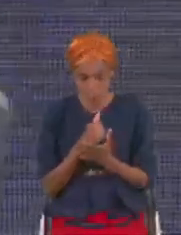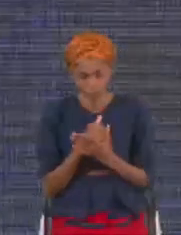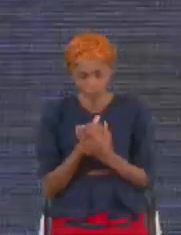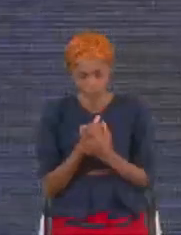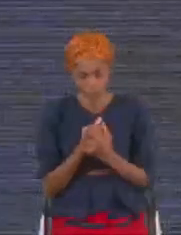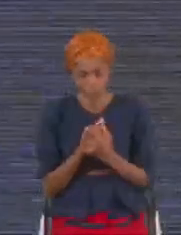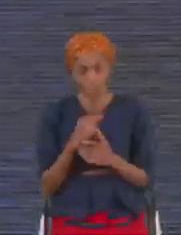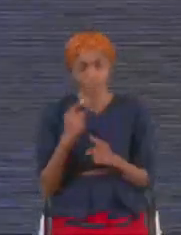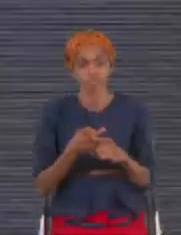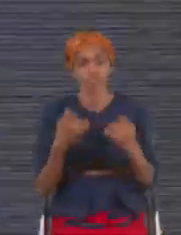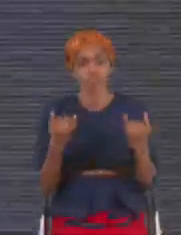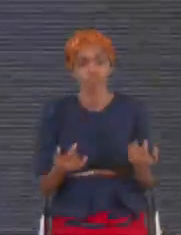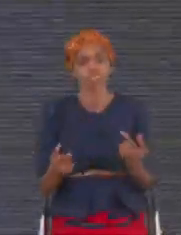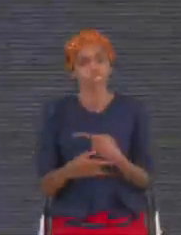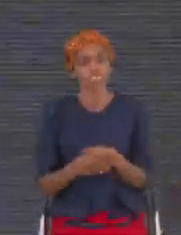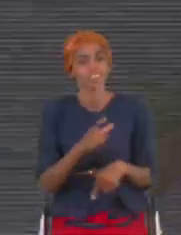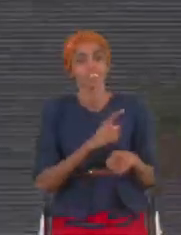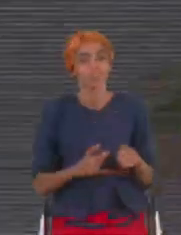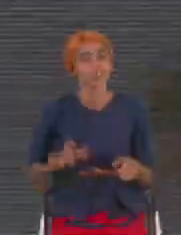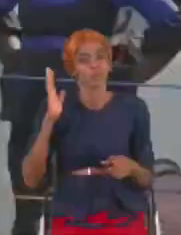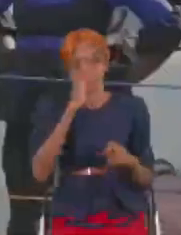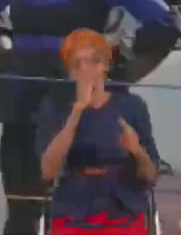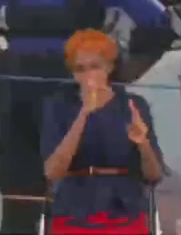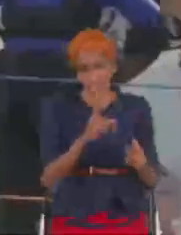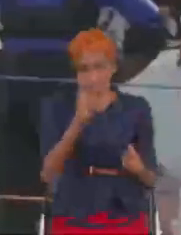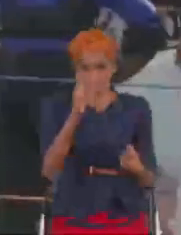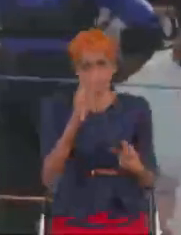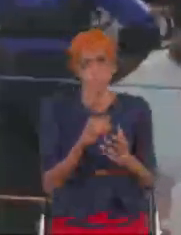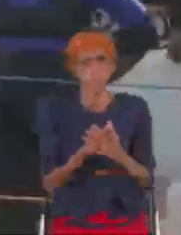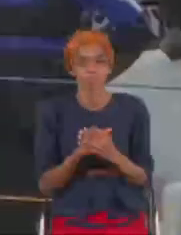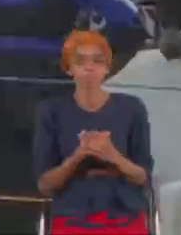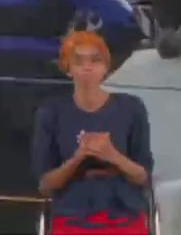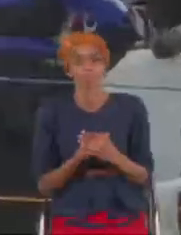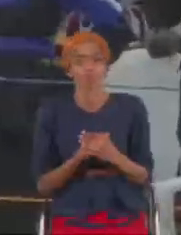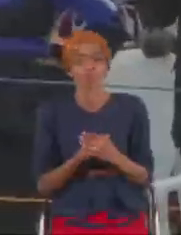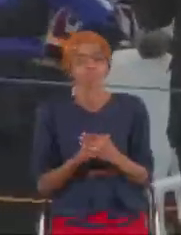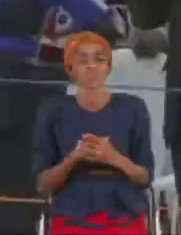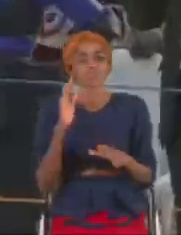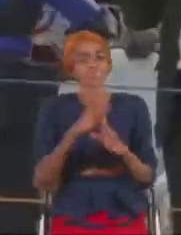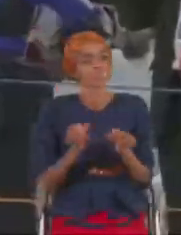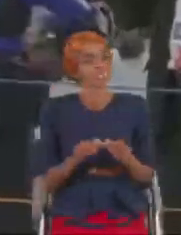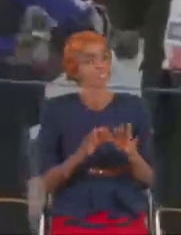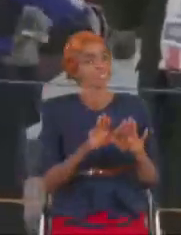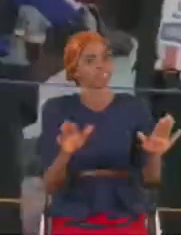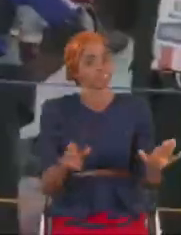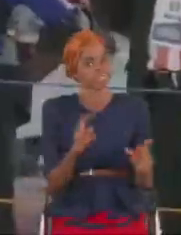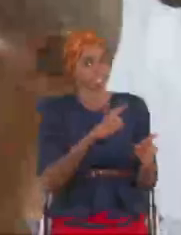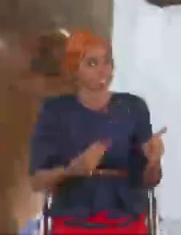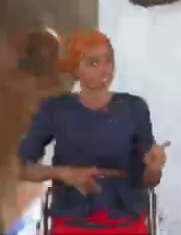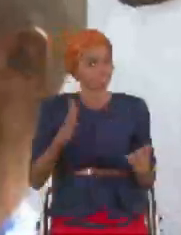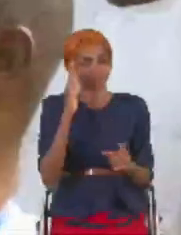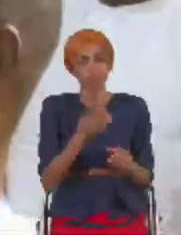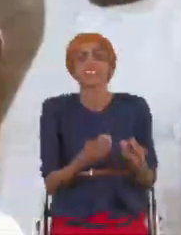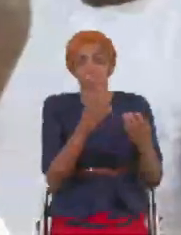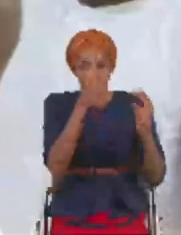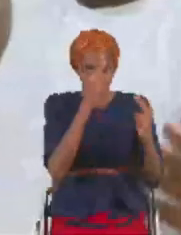à partir d'aujourd'hui joe batory si le change au bateau